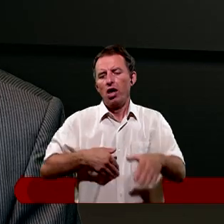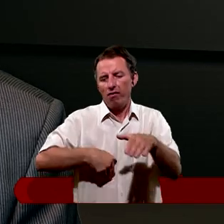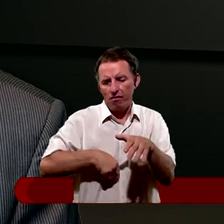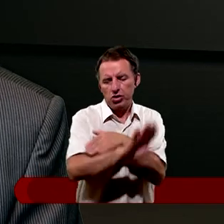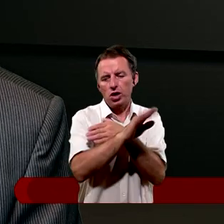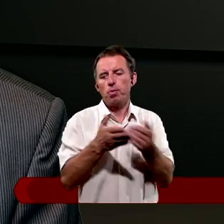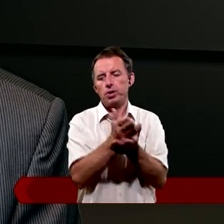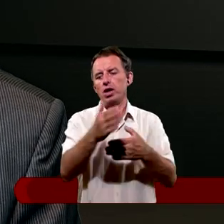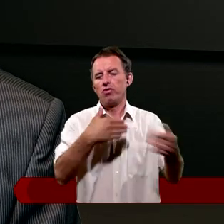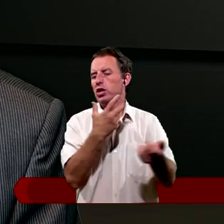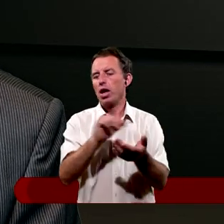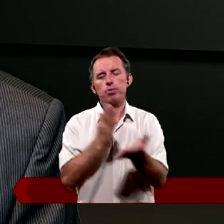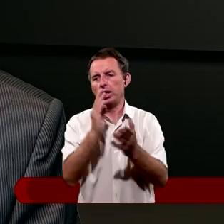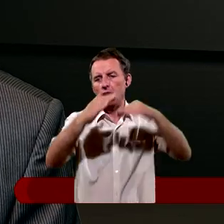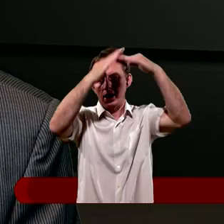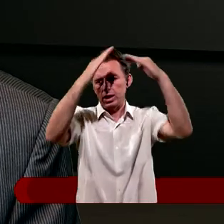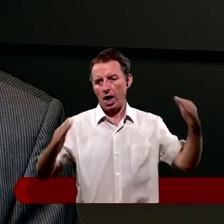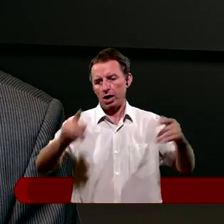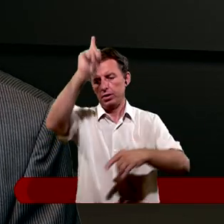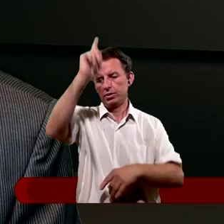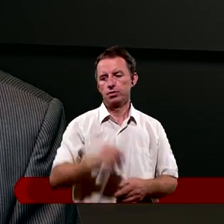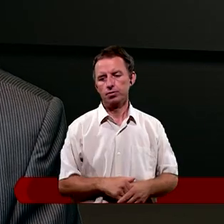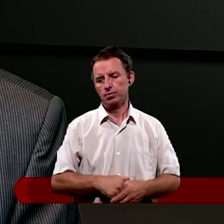Wyszedł przez drzwi, nie przez dach.